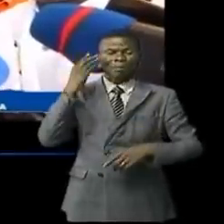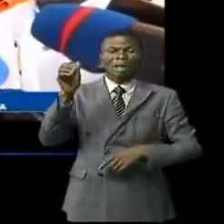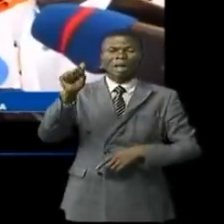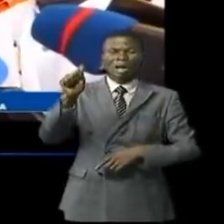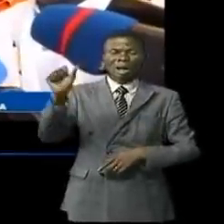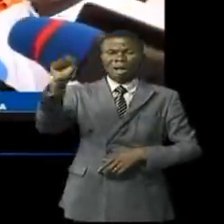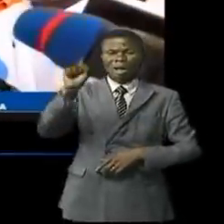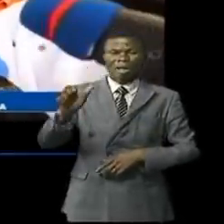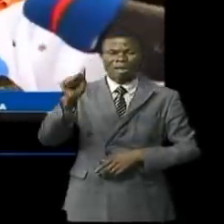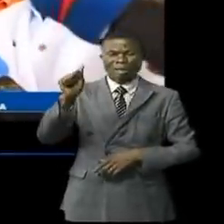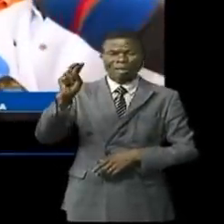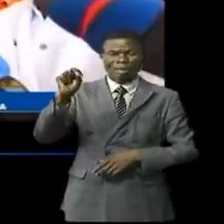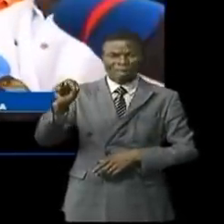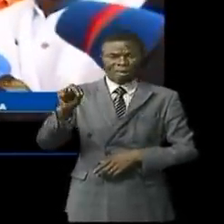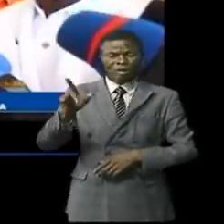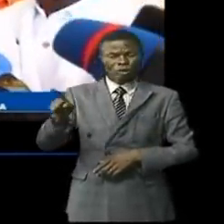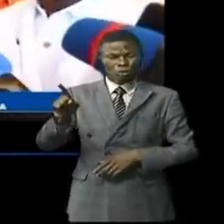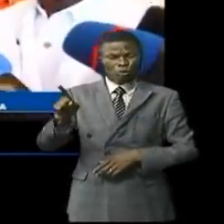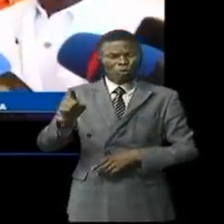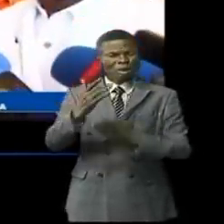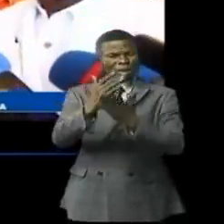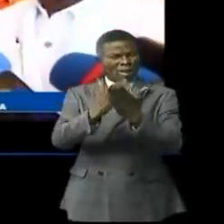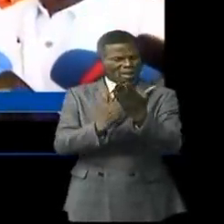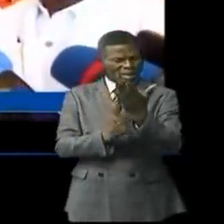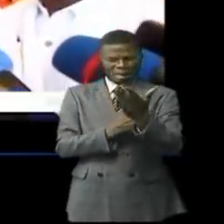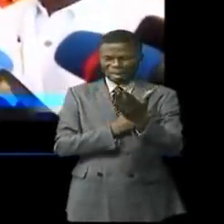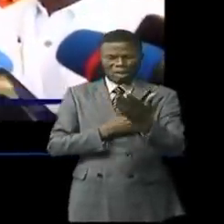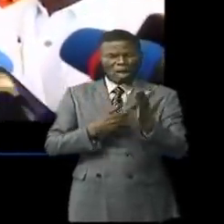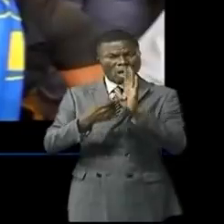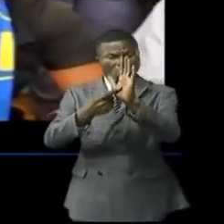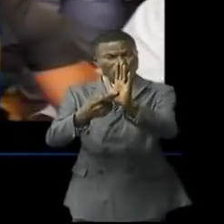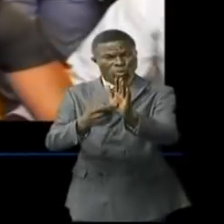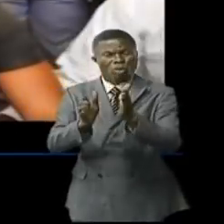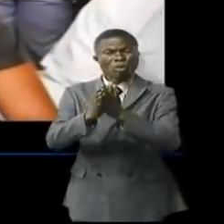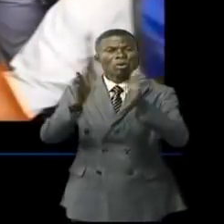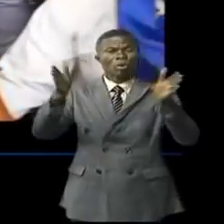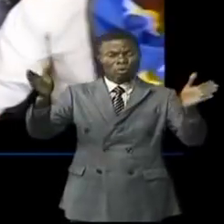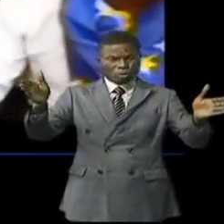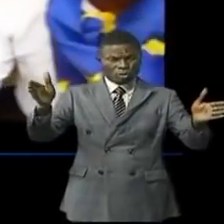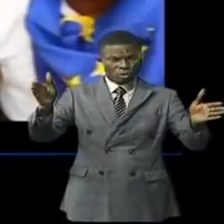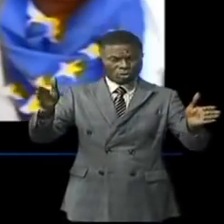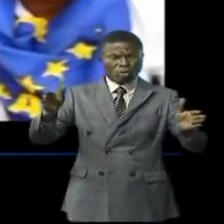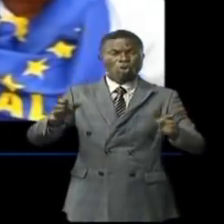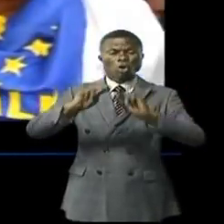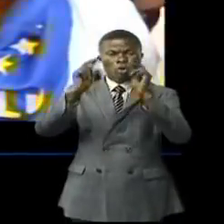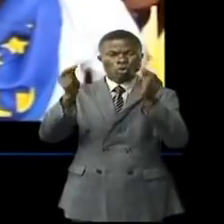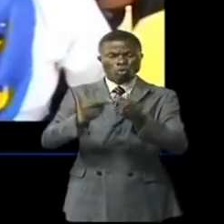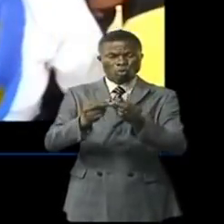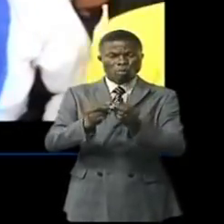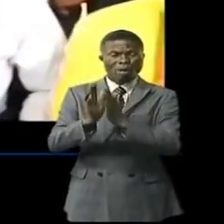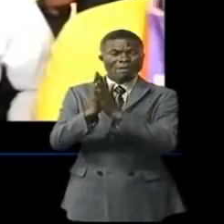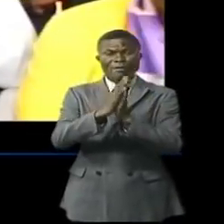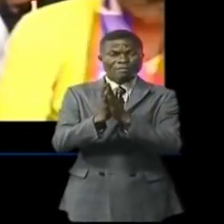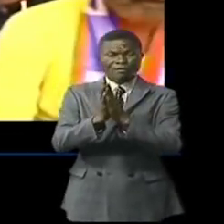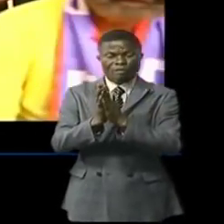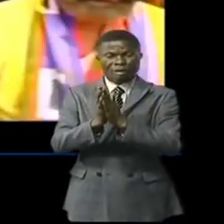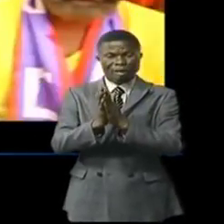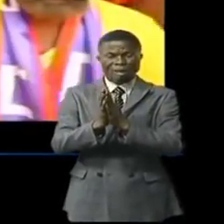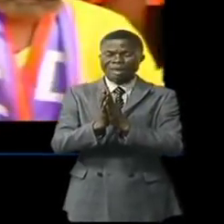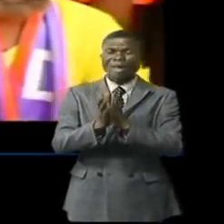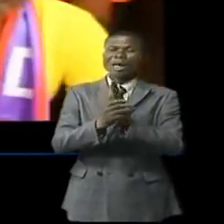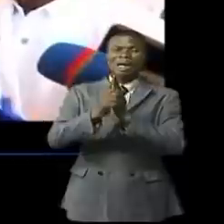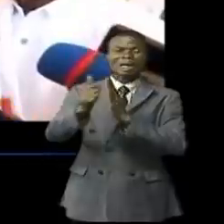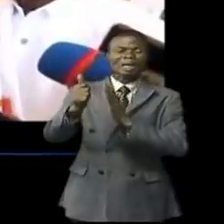alias Kabalex, c'est après le luxe d'aller se représenter en public, ce parti cher à Vital Kamerhe, sans qualité